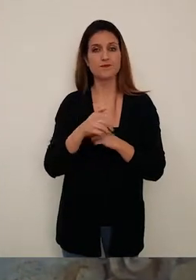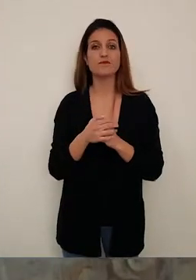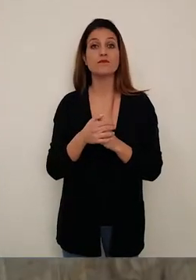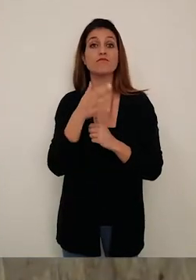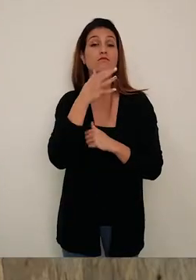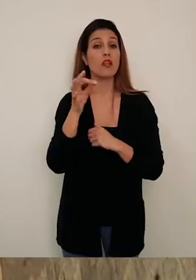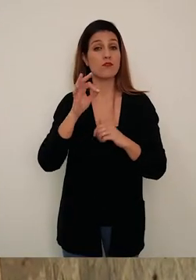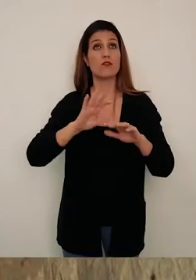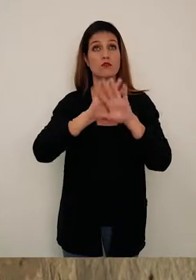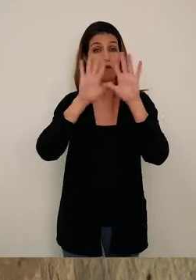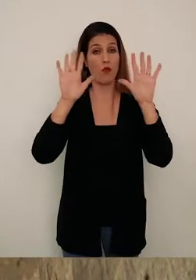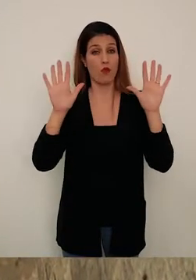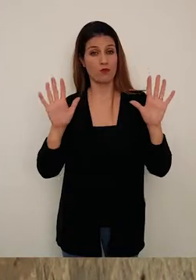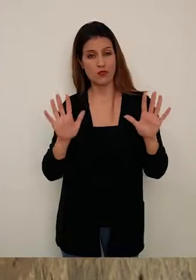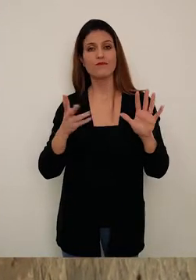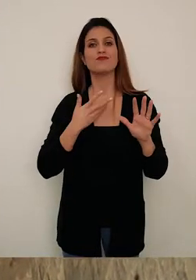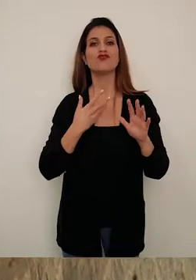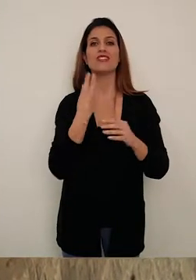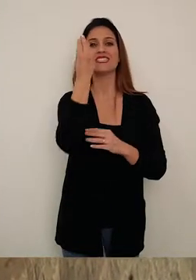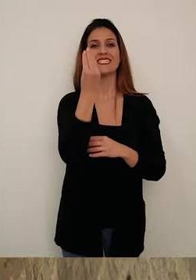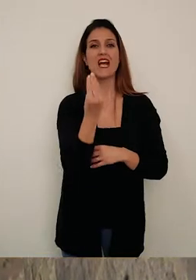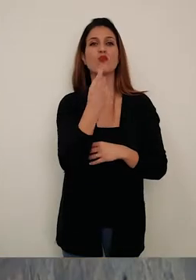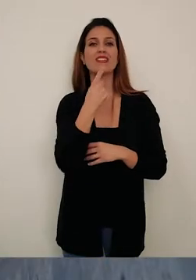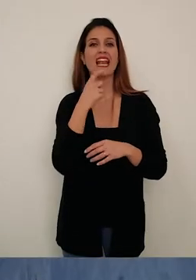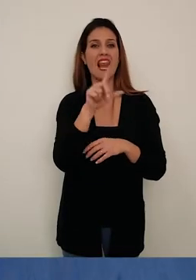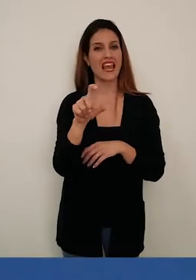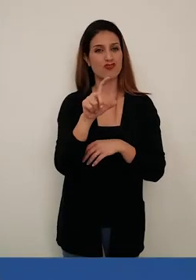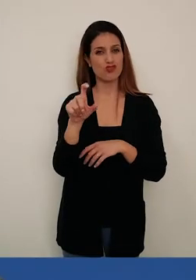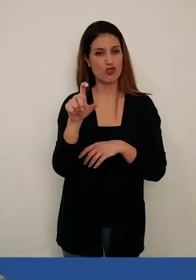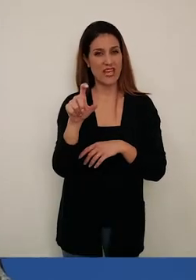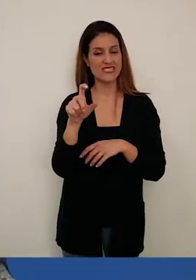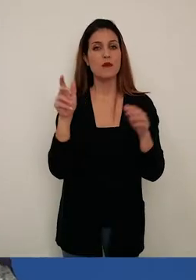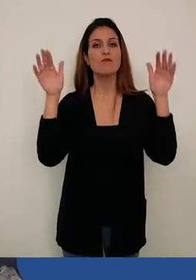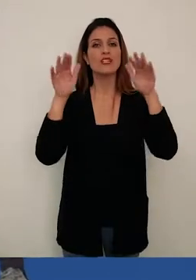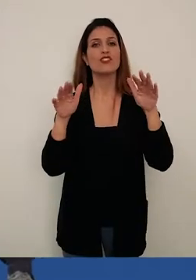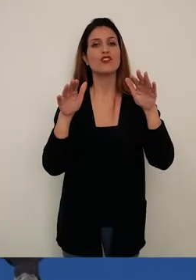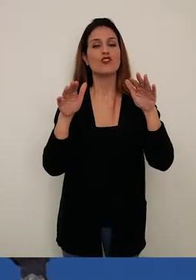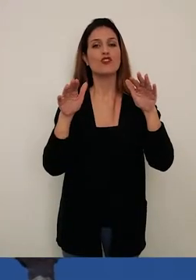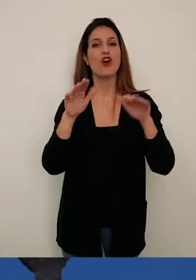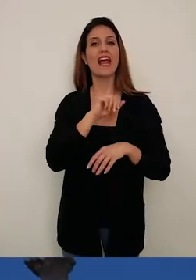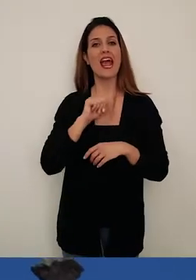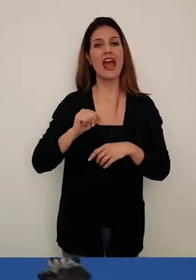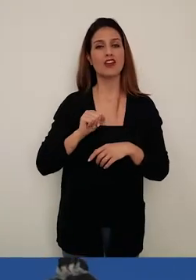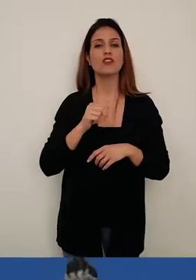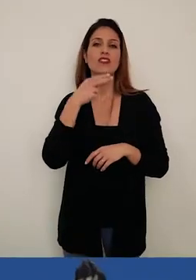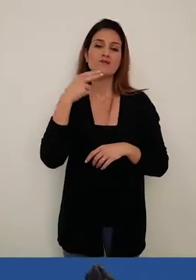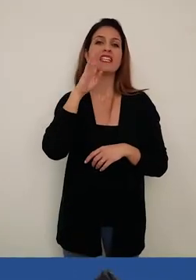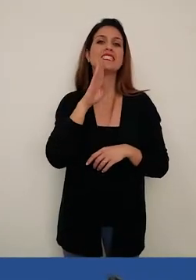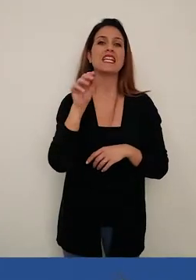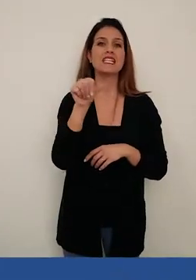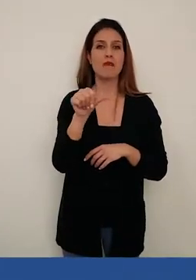La meravigliosa porta è poi arricchita dalla statua in pietra leccese del protettore di Galatone, San Sebastiano, posta su